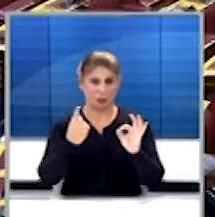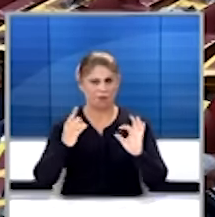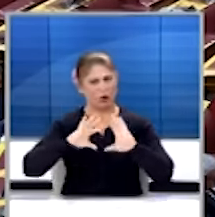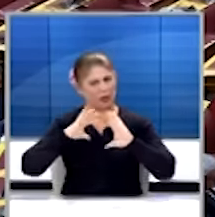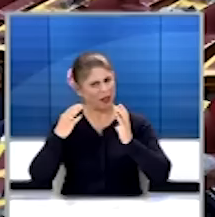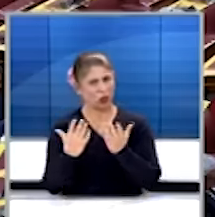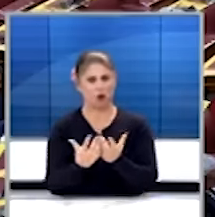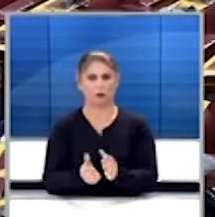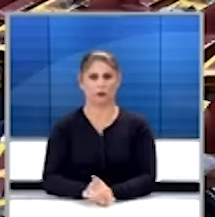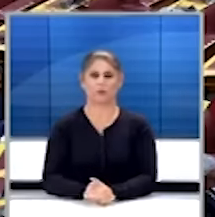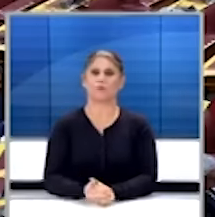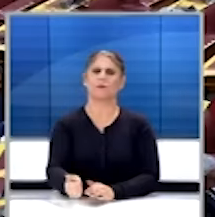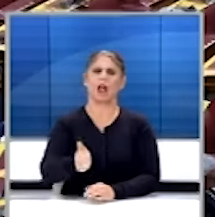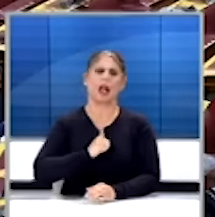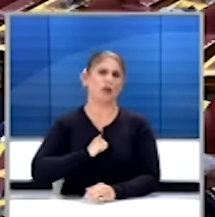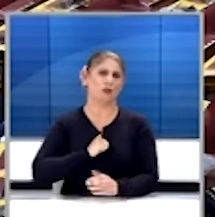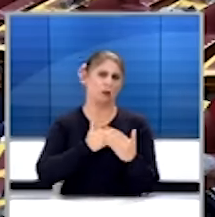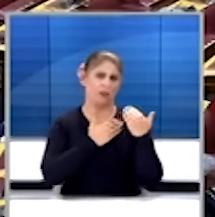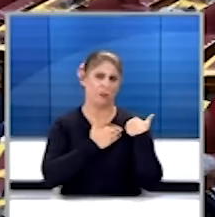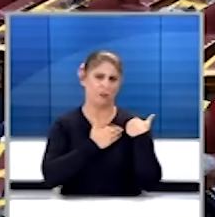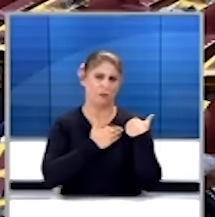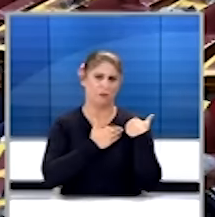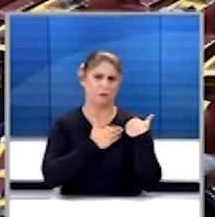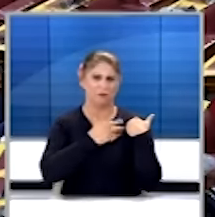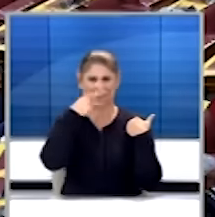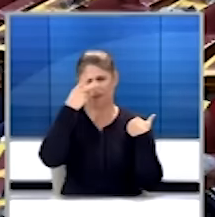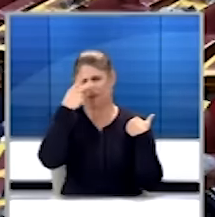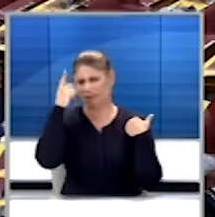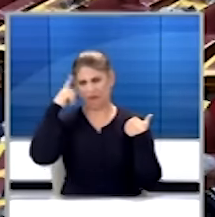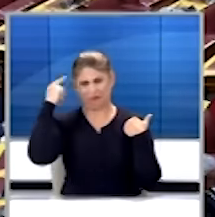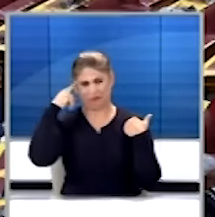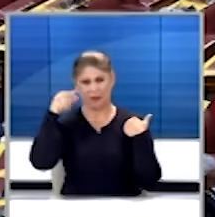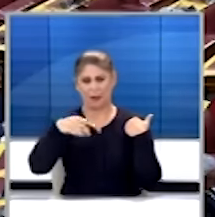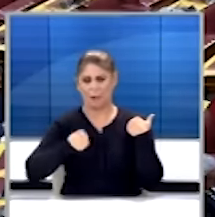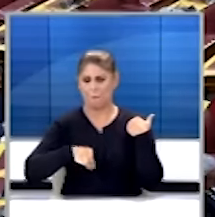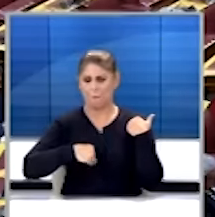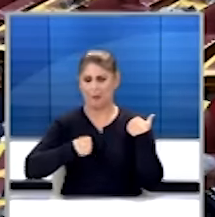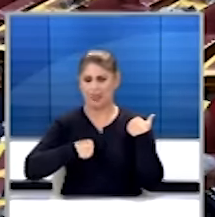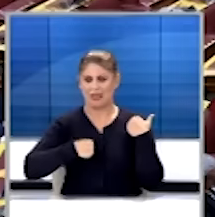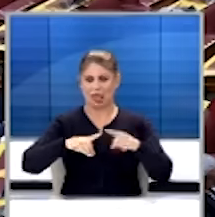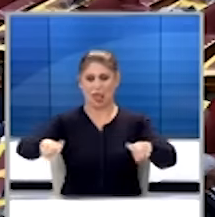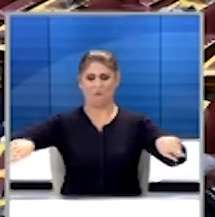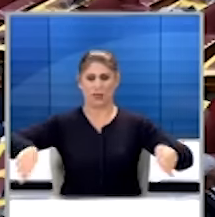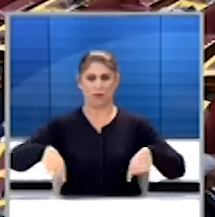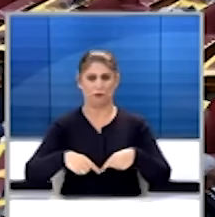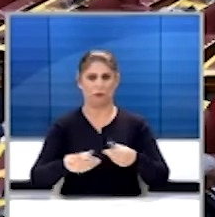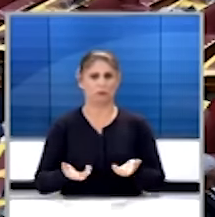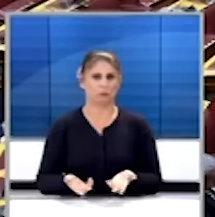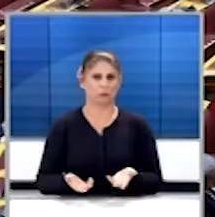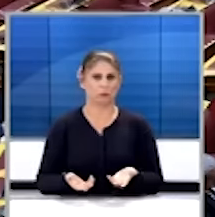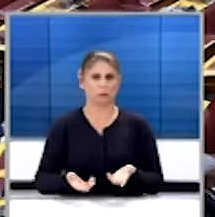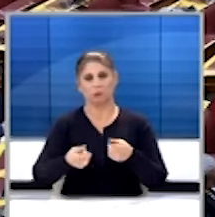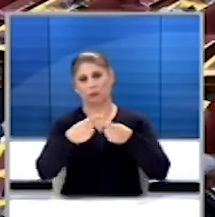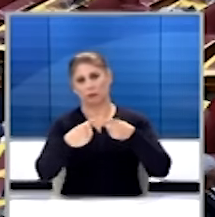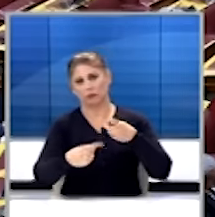γενικότερα. Ατομική ευθύνη και εδώ. Με φεδρότητες τύπου «πρασινίζω την αυλή μου» και με τις